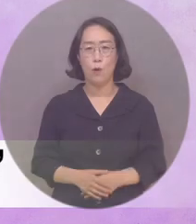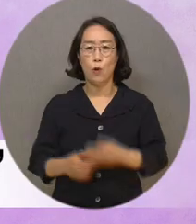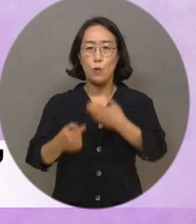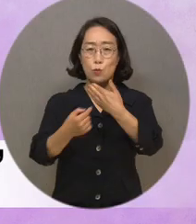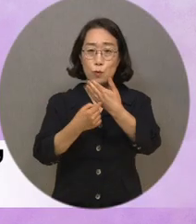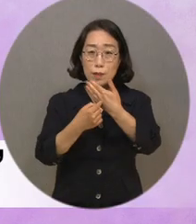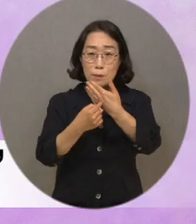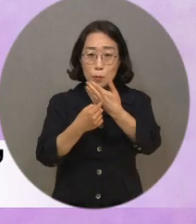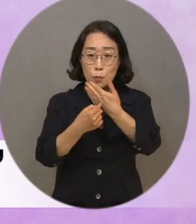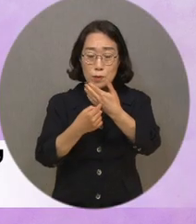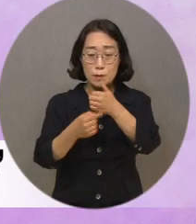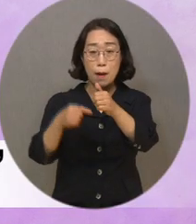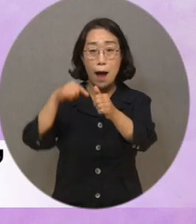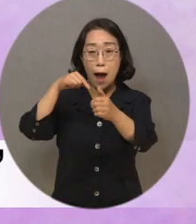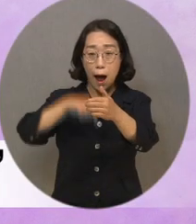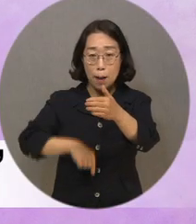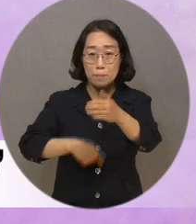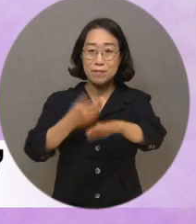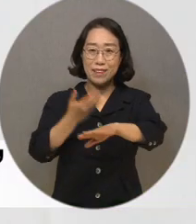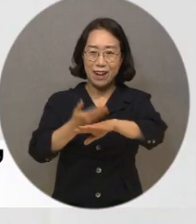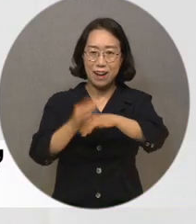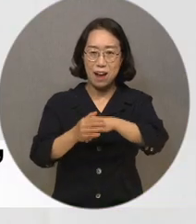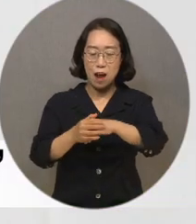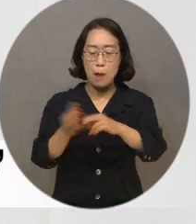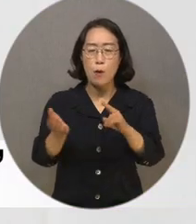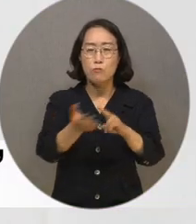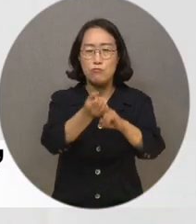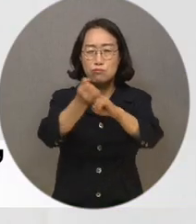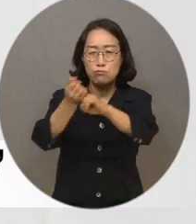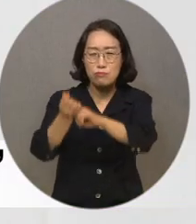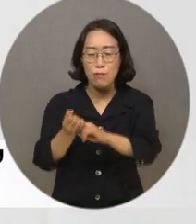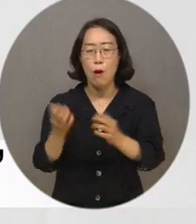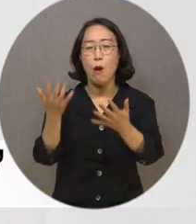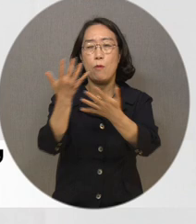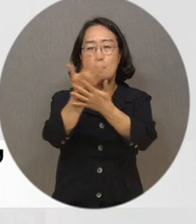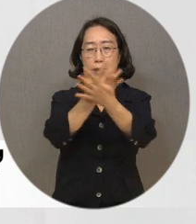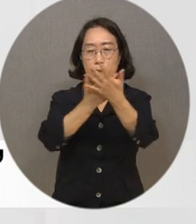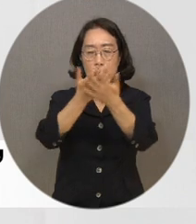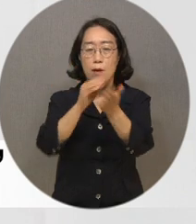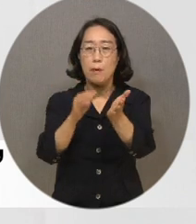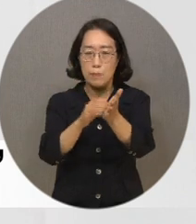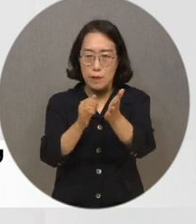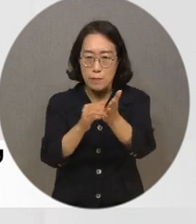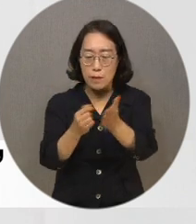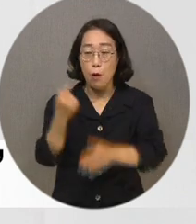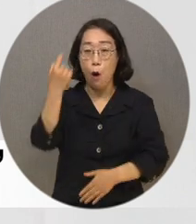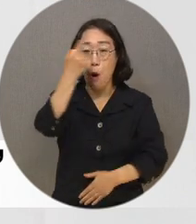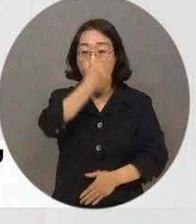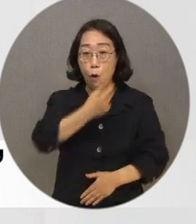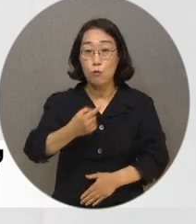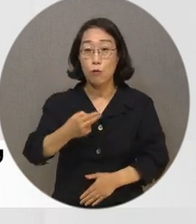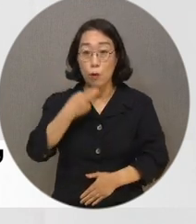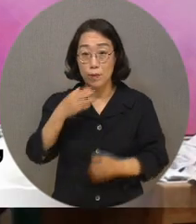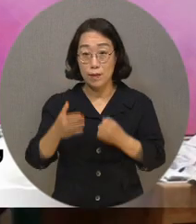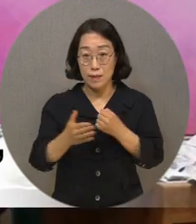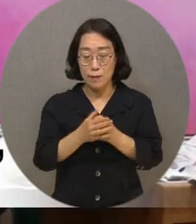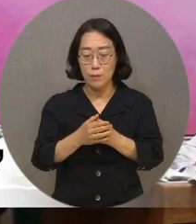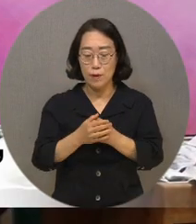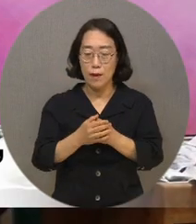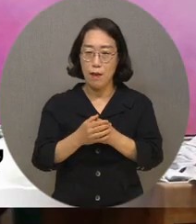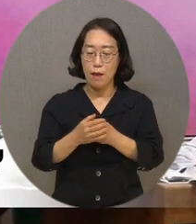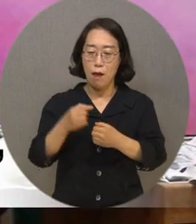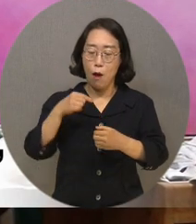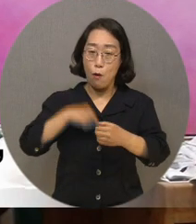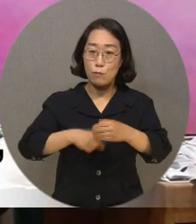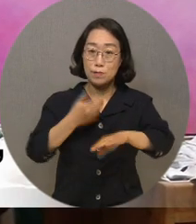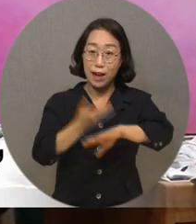뒷모습은 앞모습의 표정을 감추고 있기 때문에 비밀스럽지만 화장이나 표정으로 감추고 있는